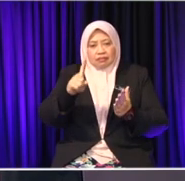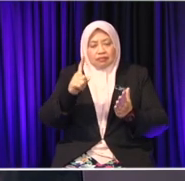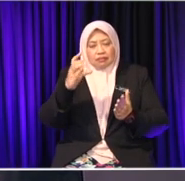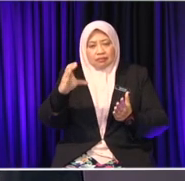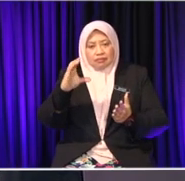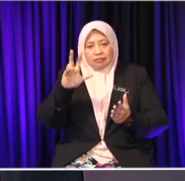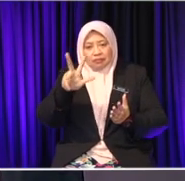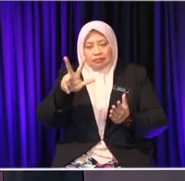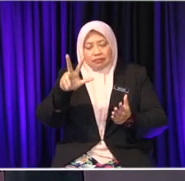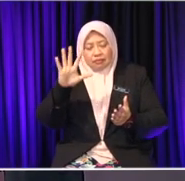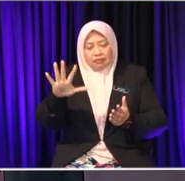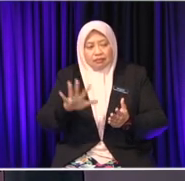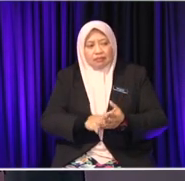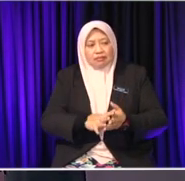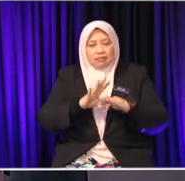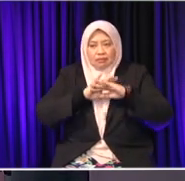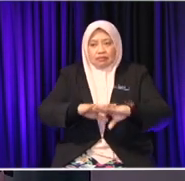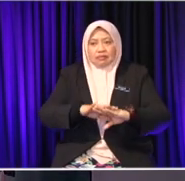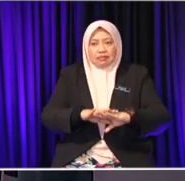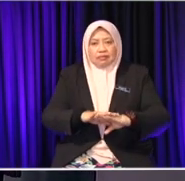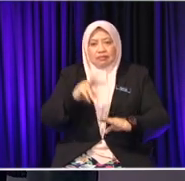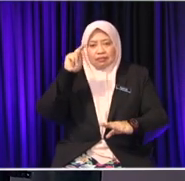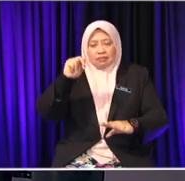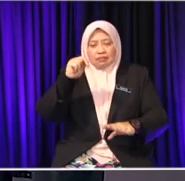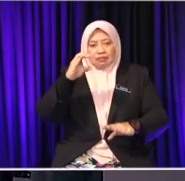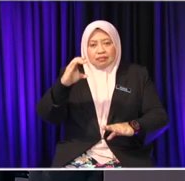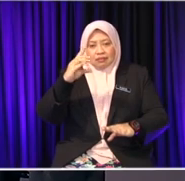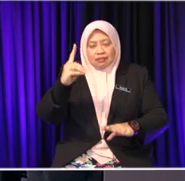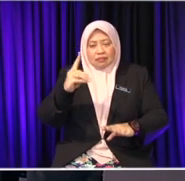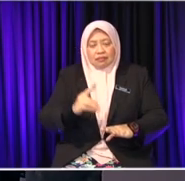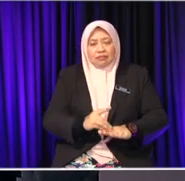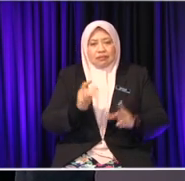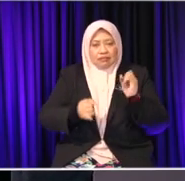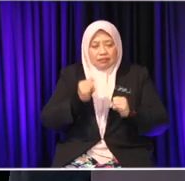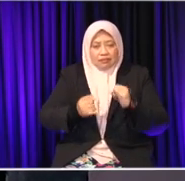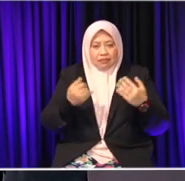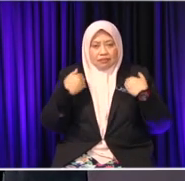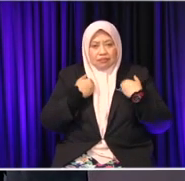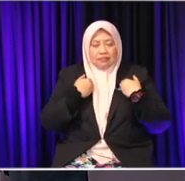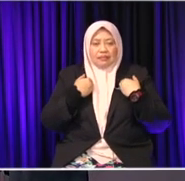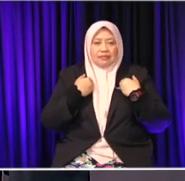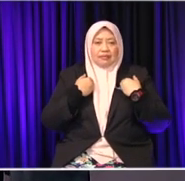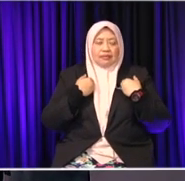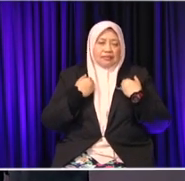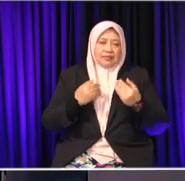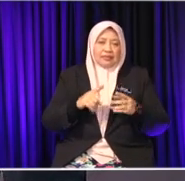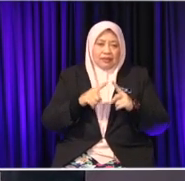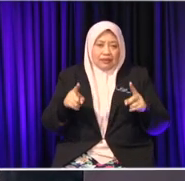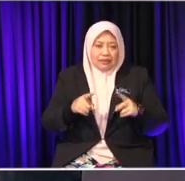kemudian tolak dengan McD diskon jika dapat